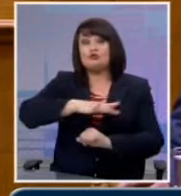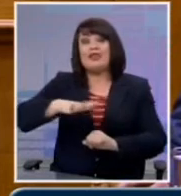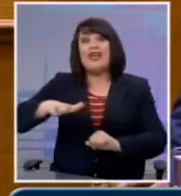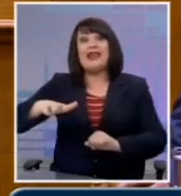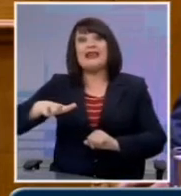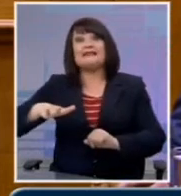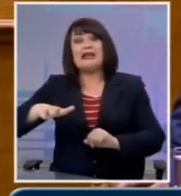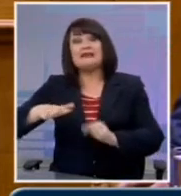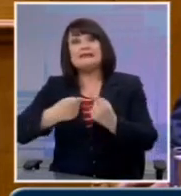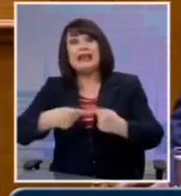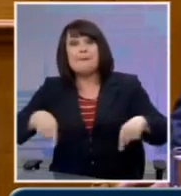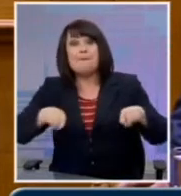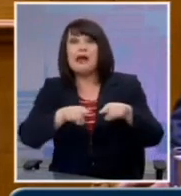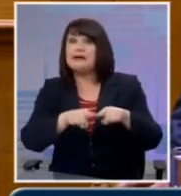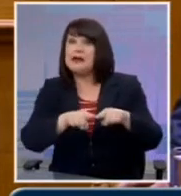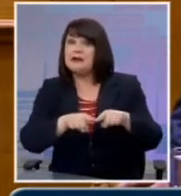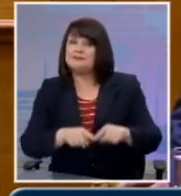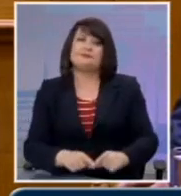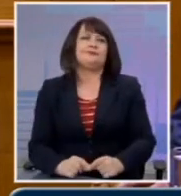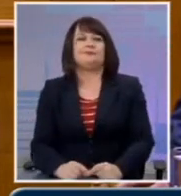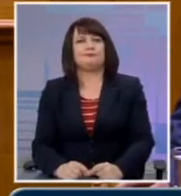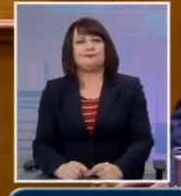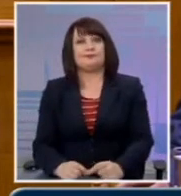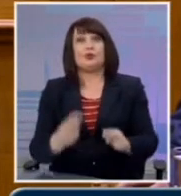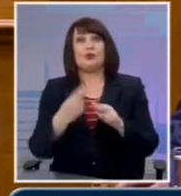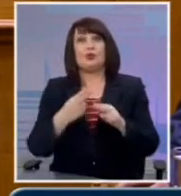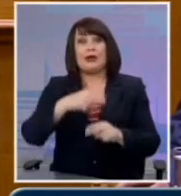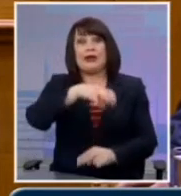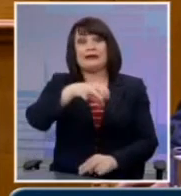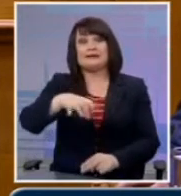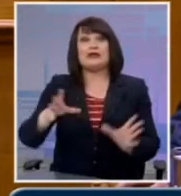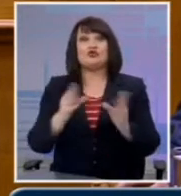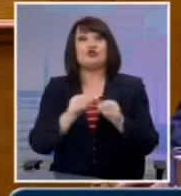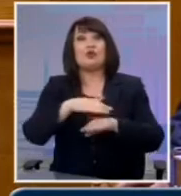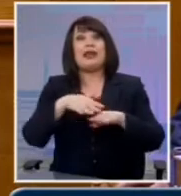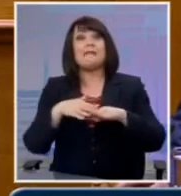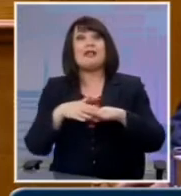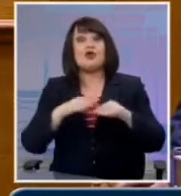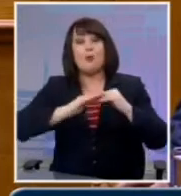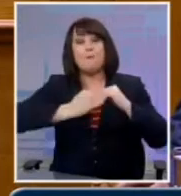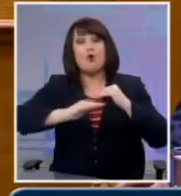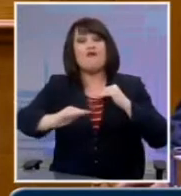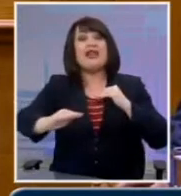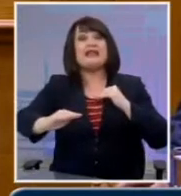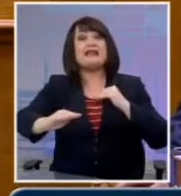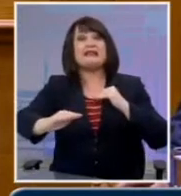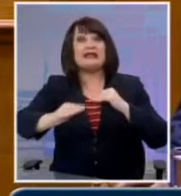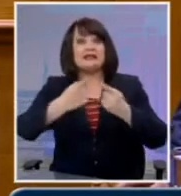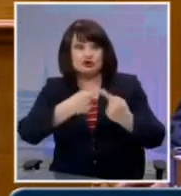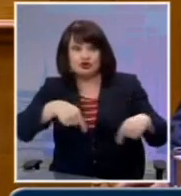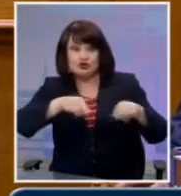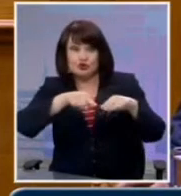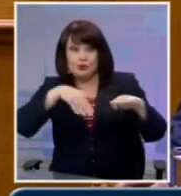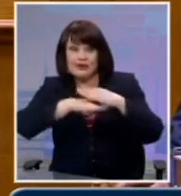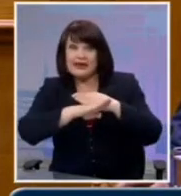Η διασφάλιση της κρίσης κρίσιμων εγκαταστάσεων του λιμενικού σώματος και προβλητών. Μέσα στο λιμάνι του Πειραιά δεν θα